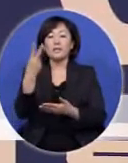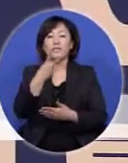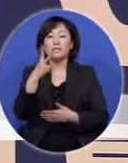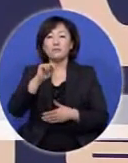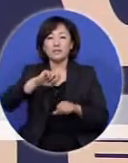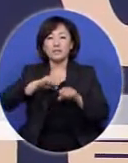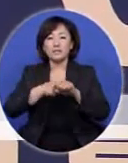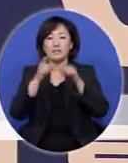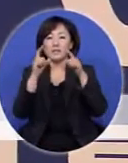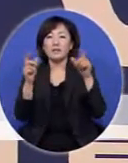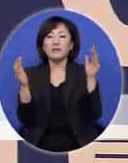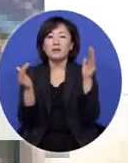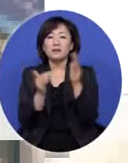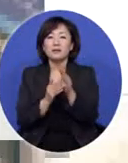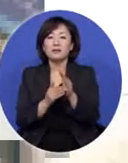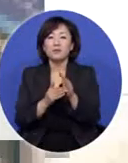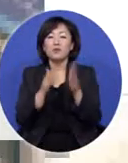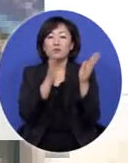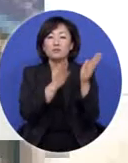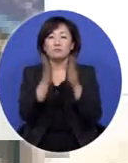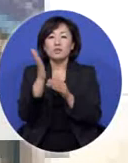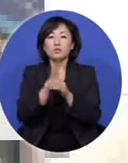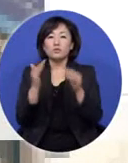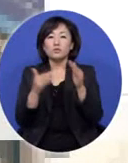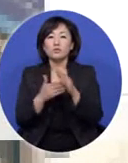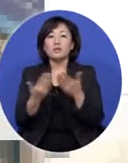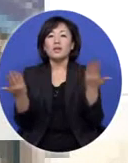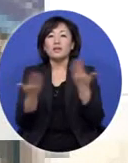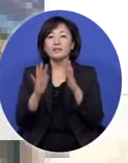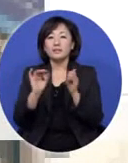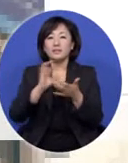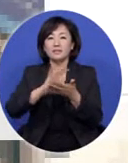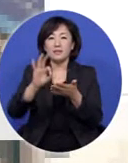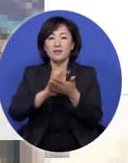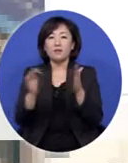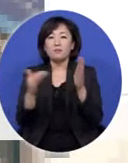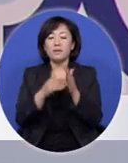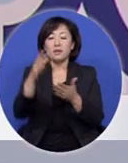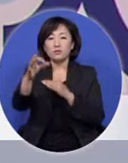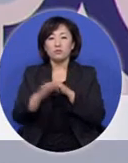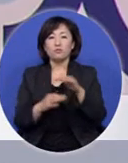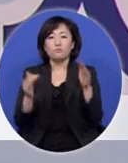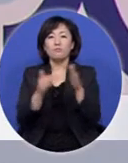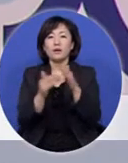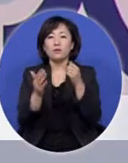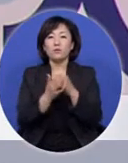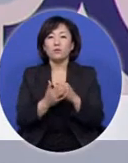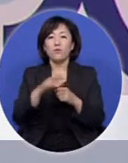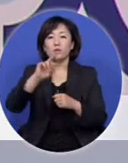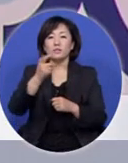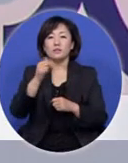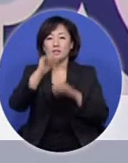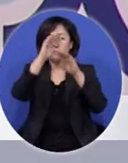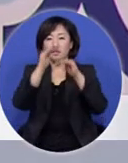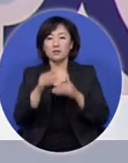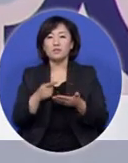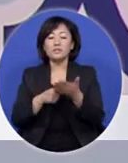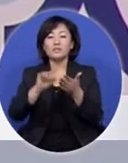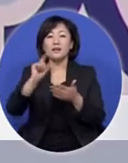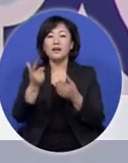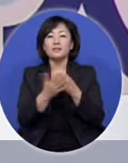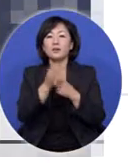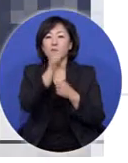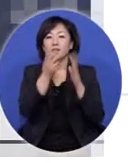원의 징계 처분을, 사건 진행과 관련된 업무비용 명목으로 돈을 받고 변호사 선임계를 제출하지 않은 또 다른